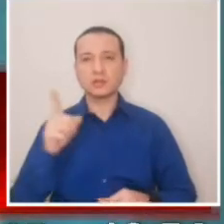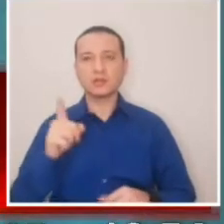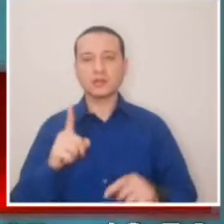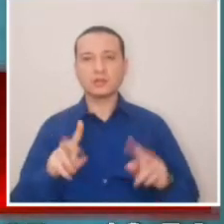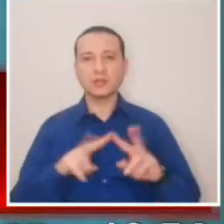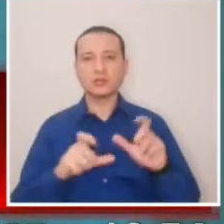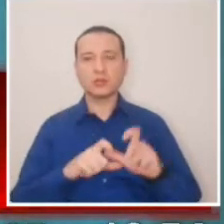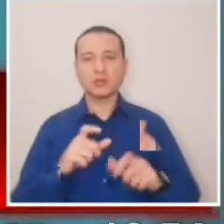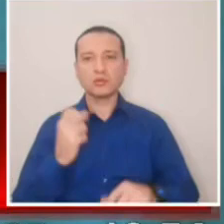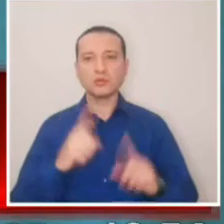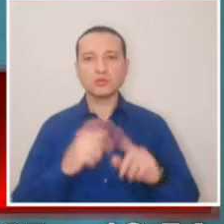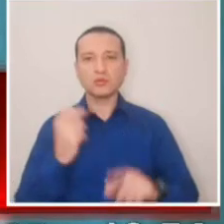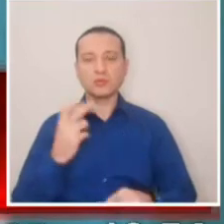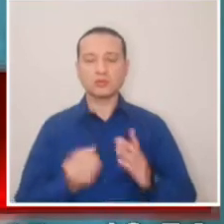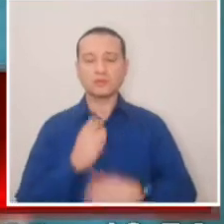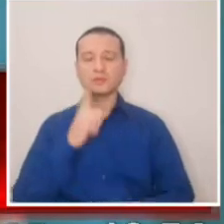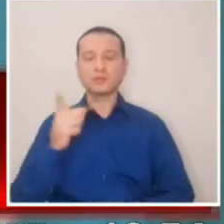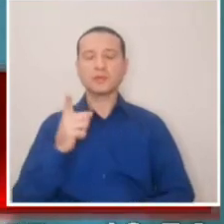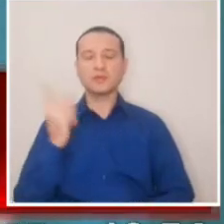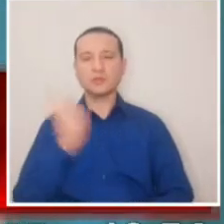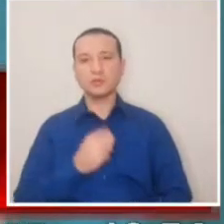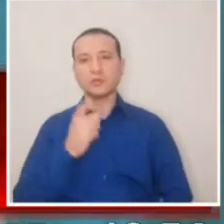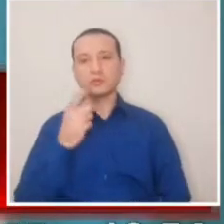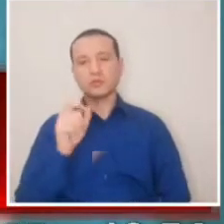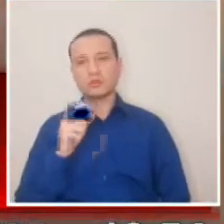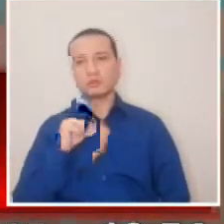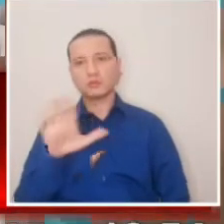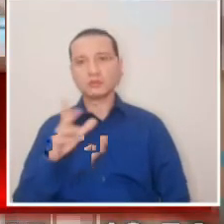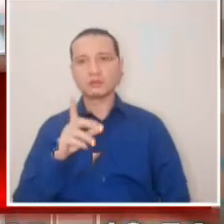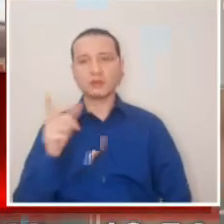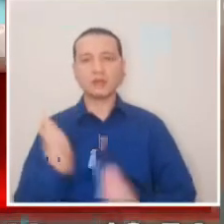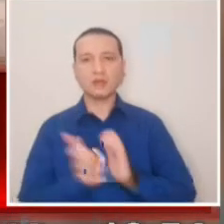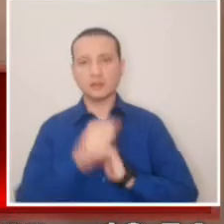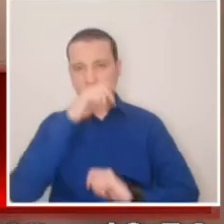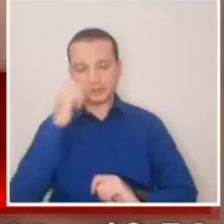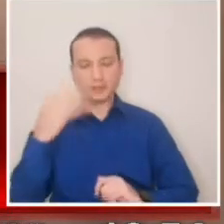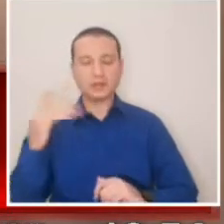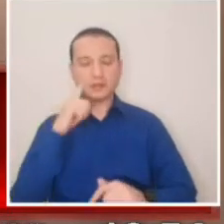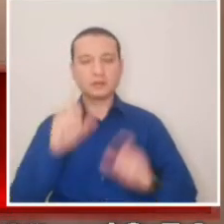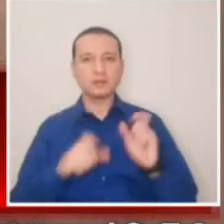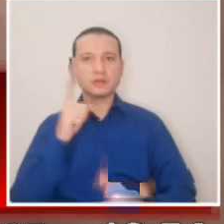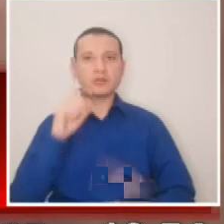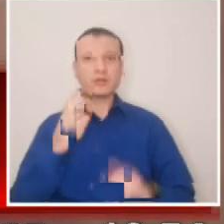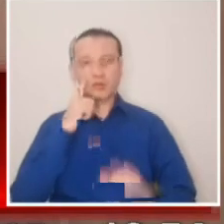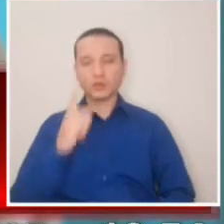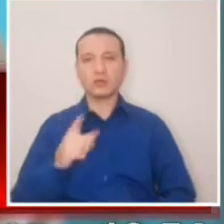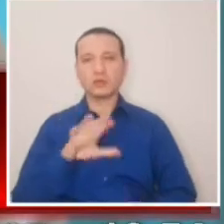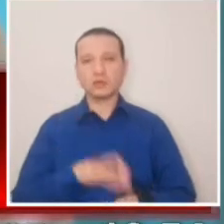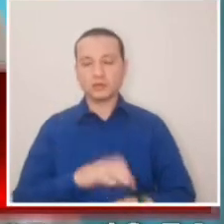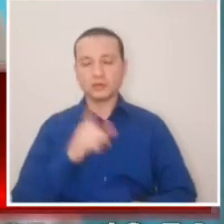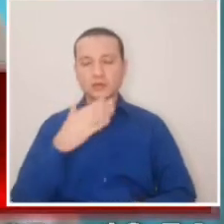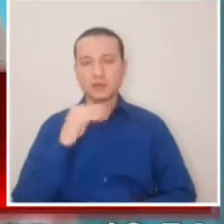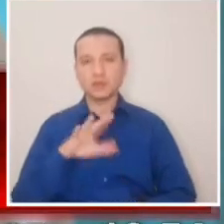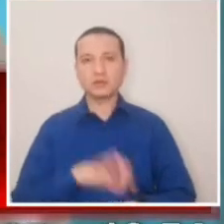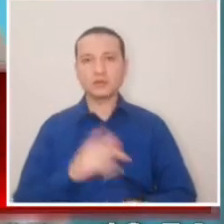bu tümörlerin %90-95'i spor edip dediğimiz ailede diğer bireylerde olmaksızın karşımıza çıkan vakalar ve genç hastalarda